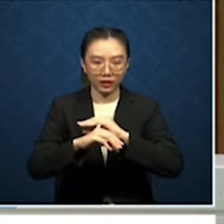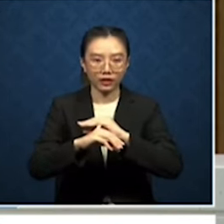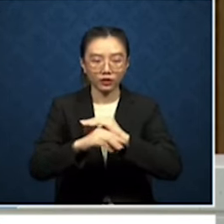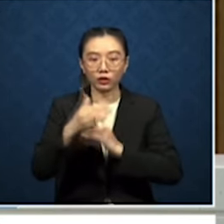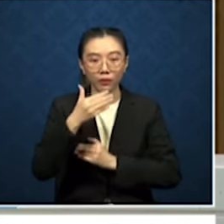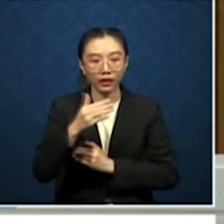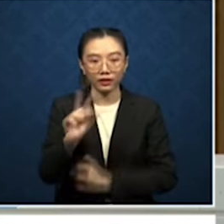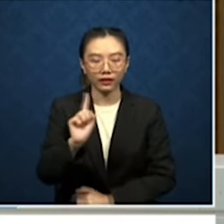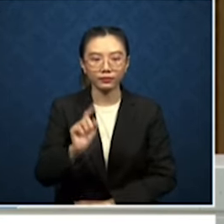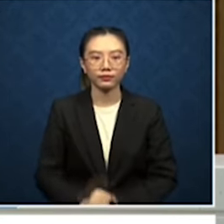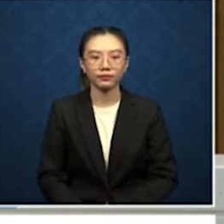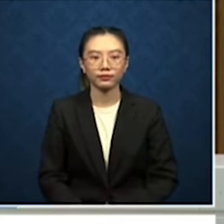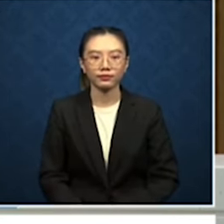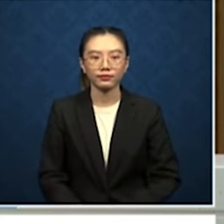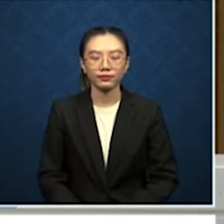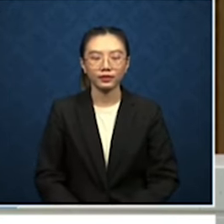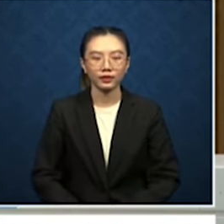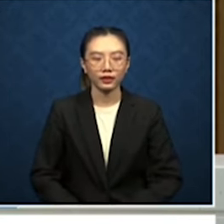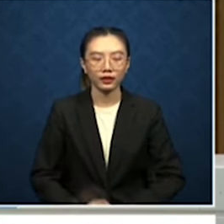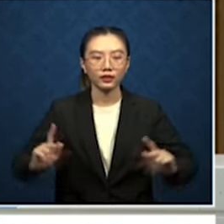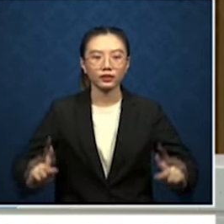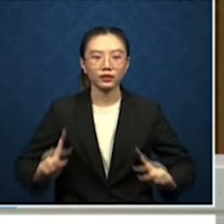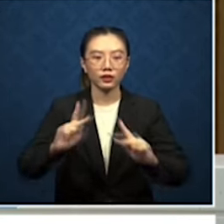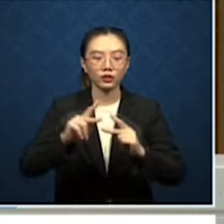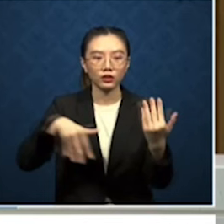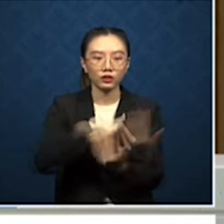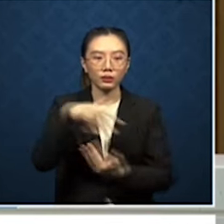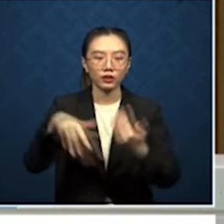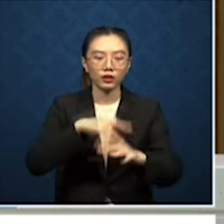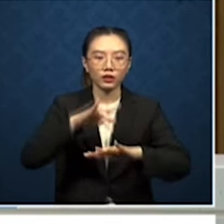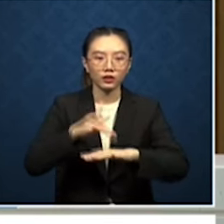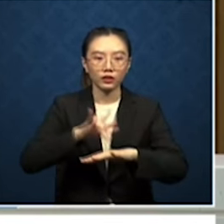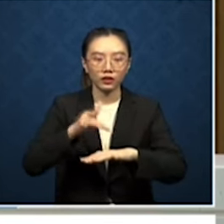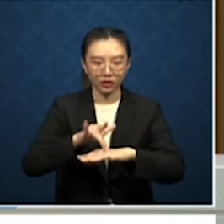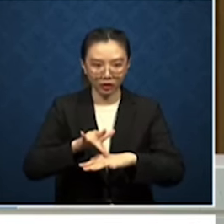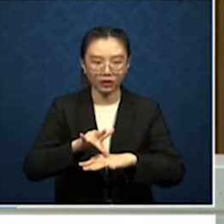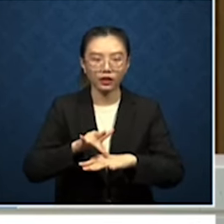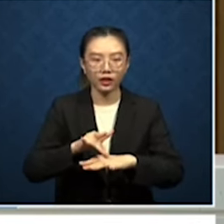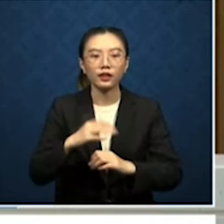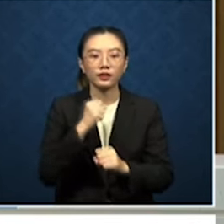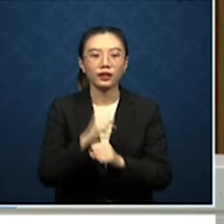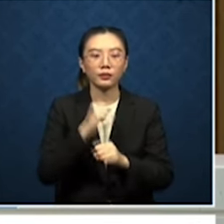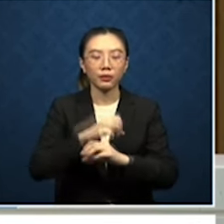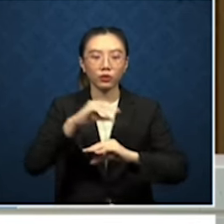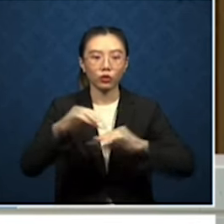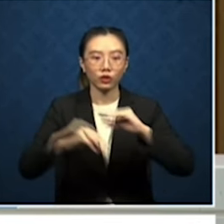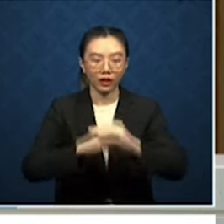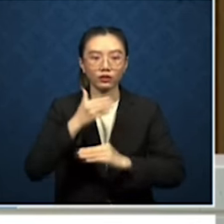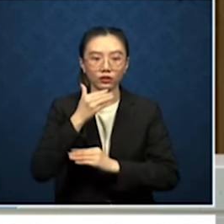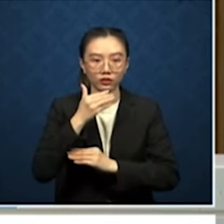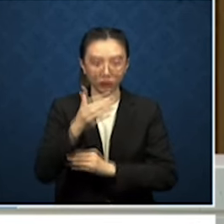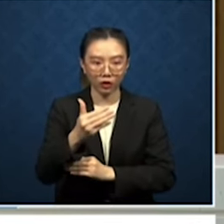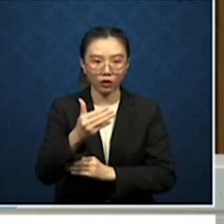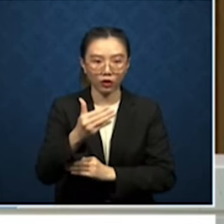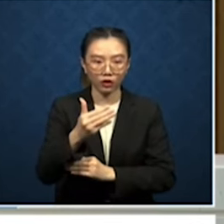ม่ทางกระทรวงทรัพยากรธรรมชาติและสิ่งแวดล้อมยังมีการดำเนินโครงการนี้ต่อไปตามนโย